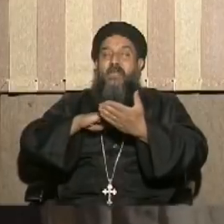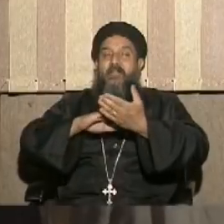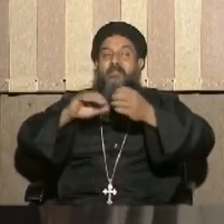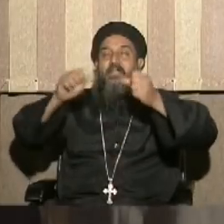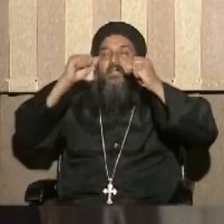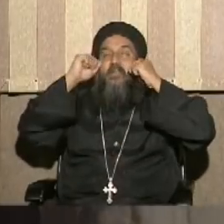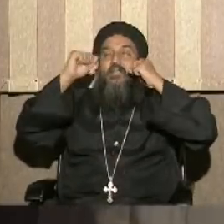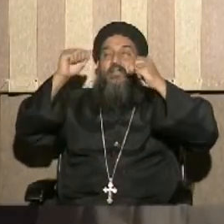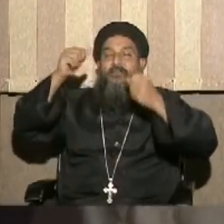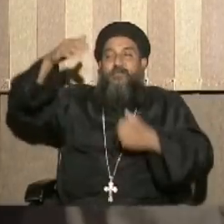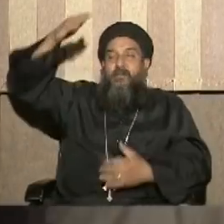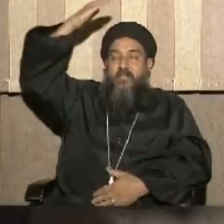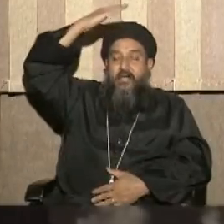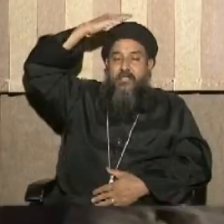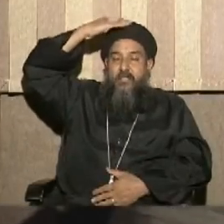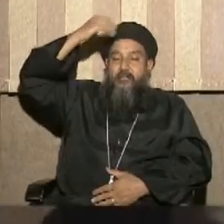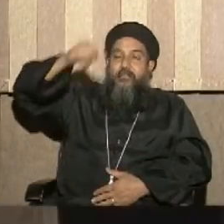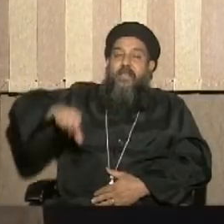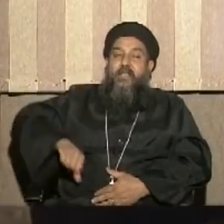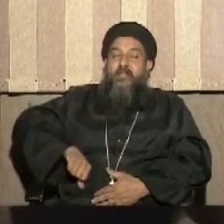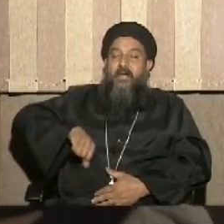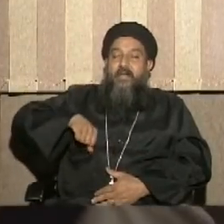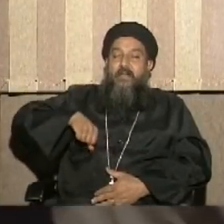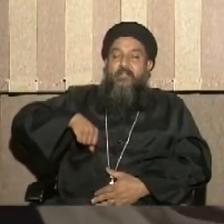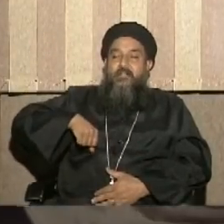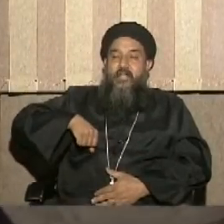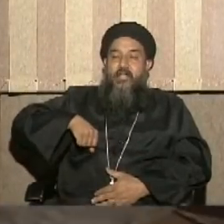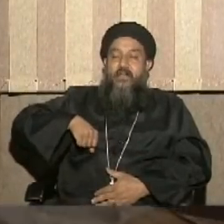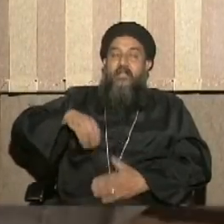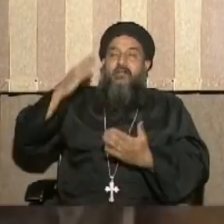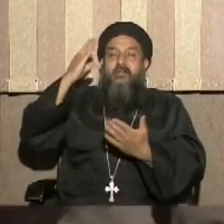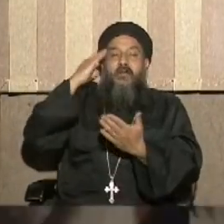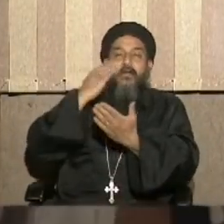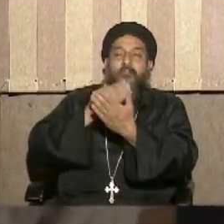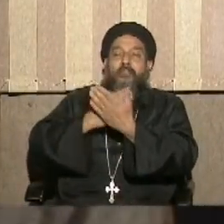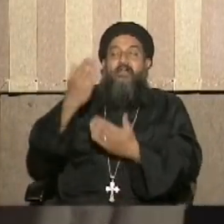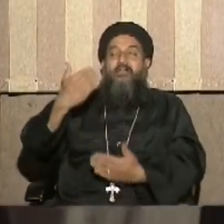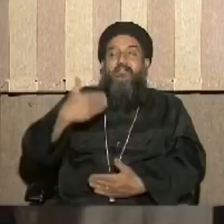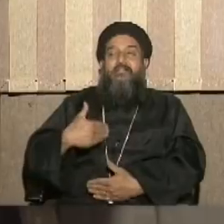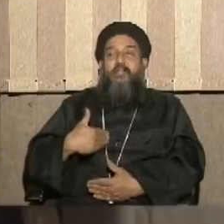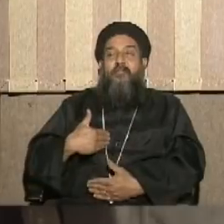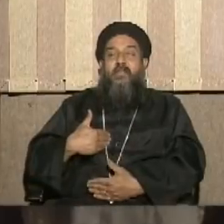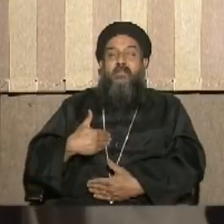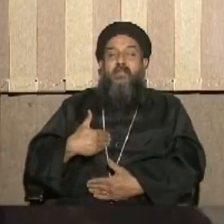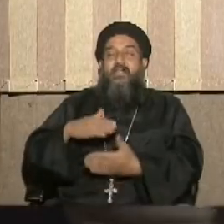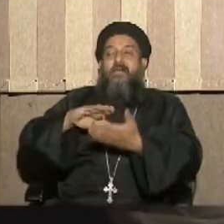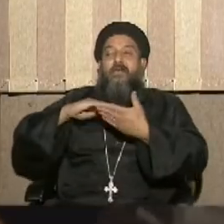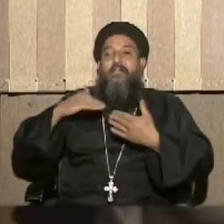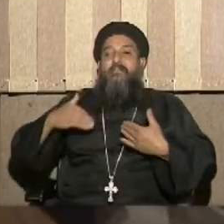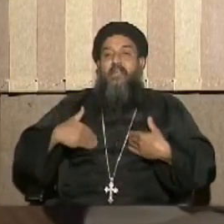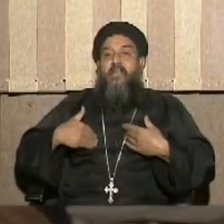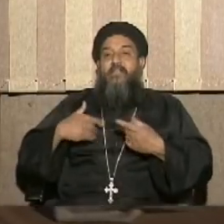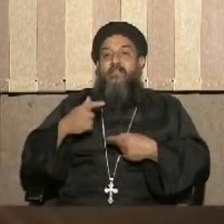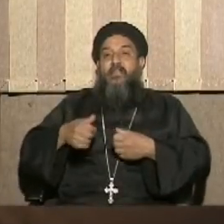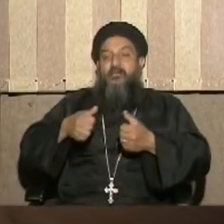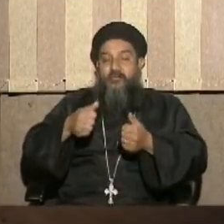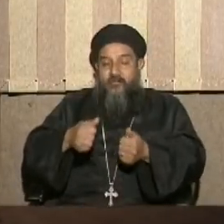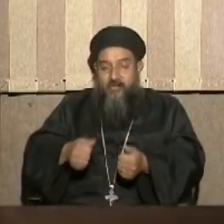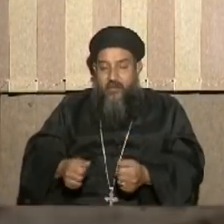سلام للطهارة والبر اللذين استراح فيهما، سلام للإرادة